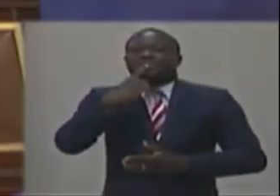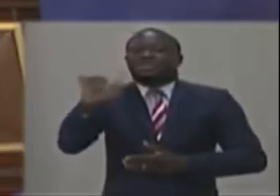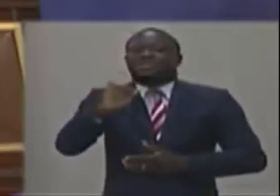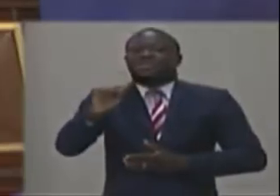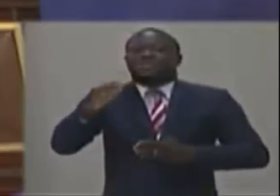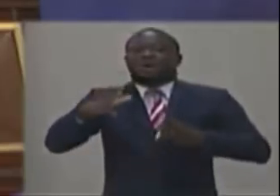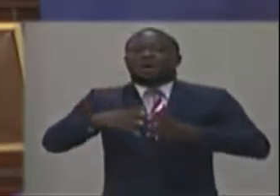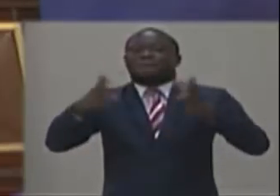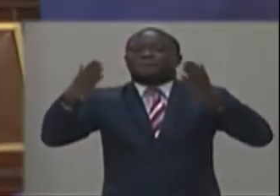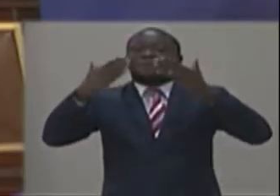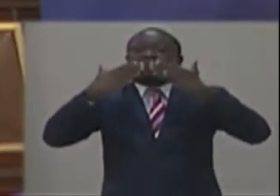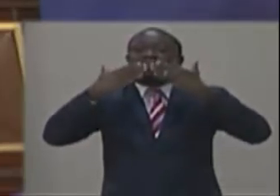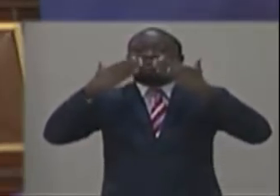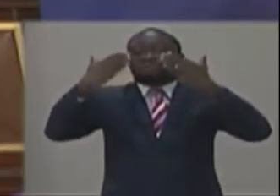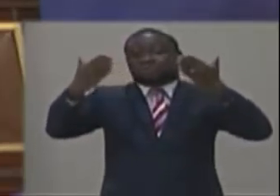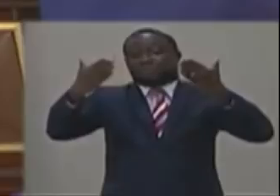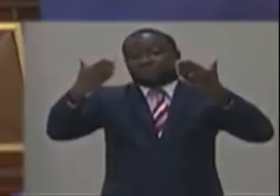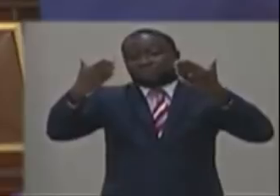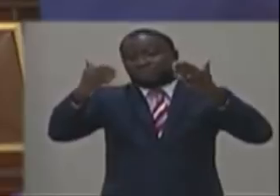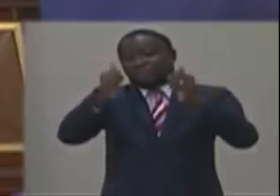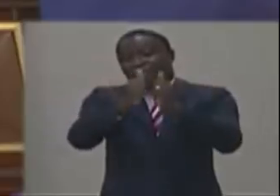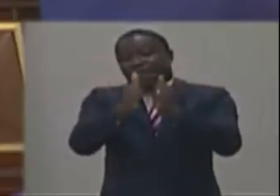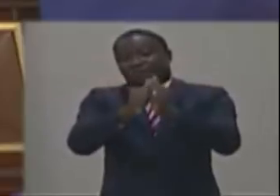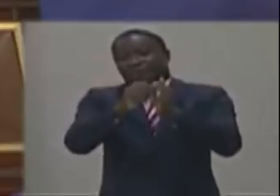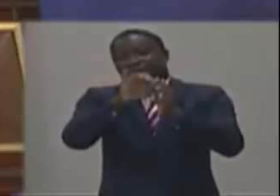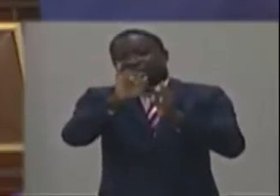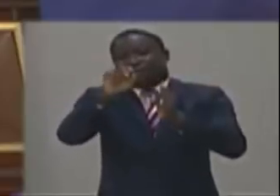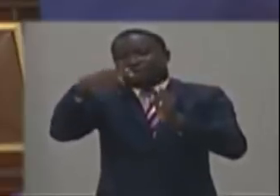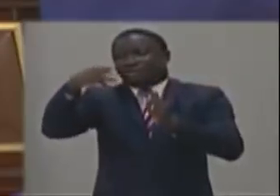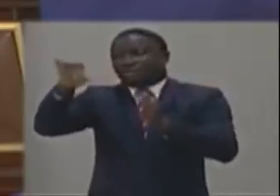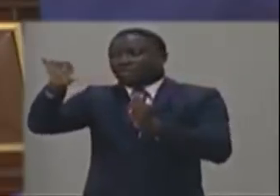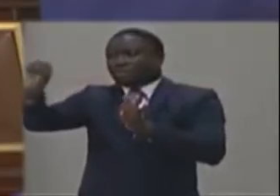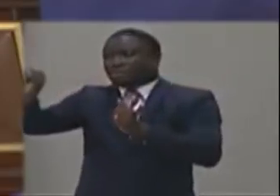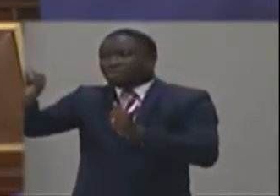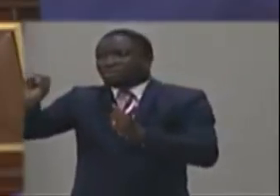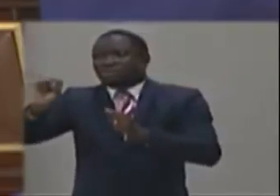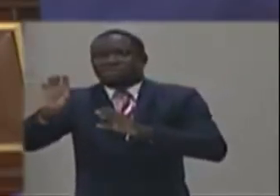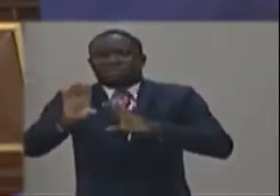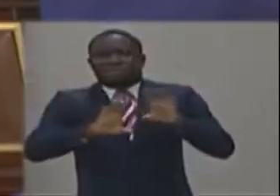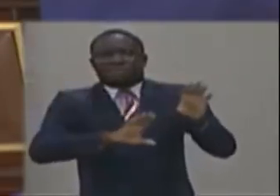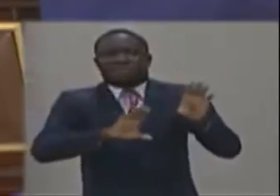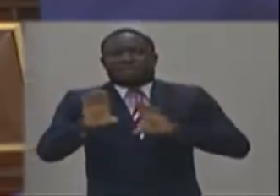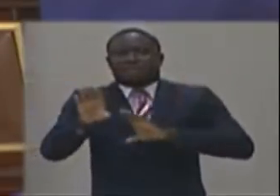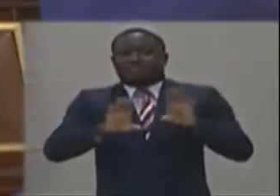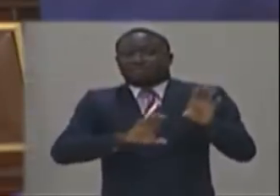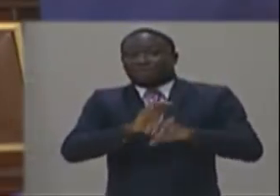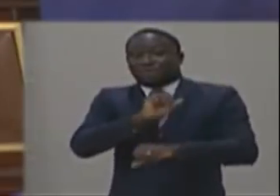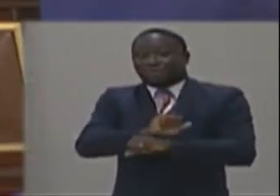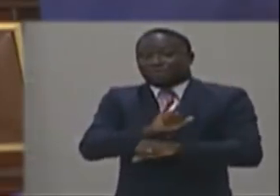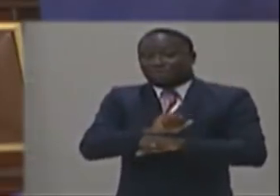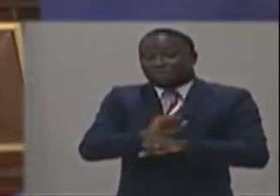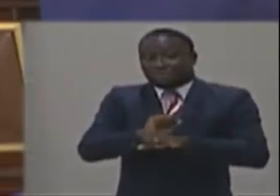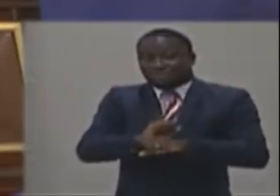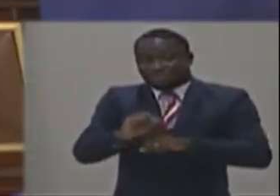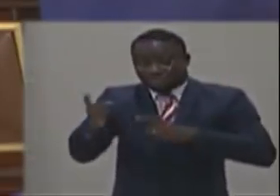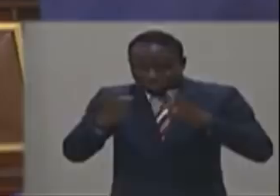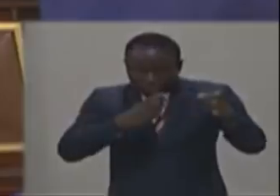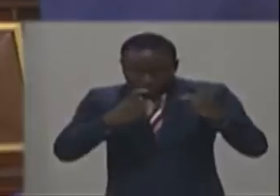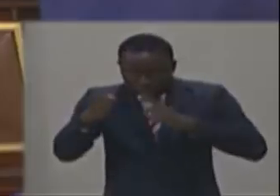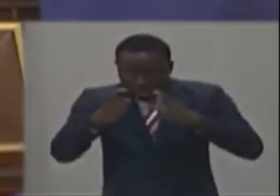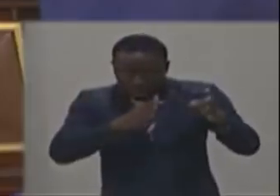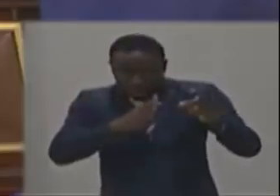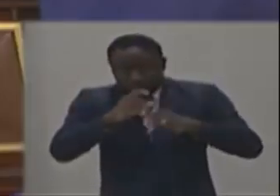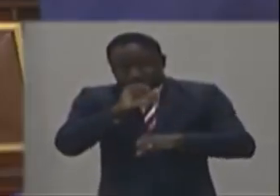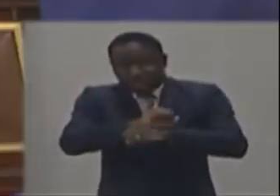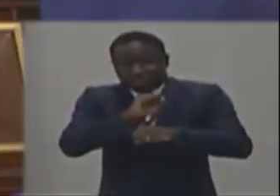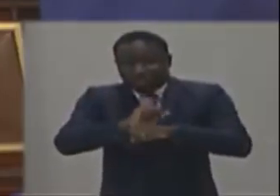tout en pile merci avec IHSI qui c'est Institut haïtien statistique et informatique